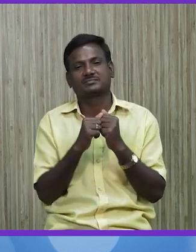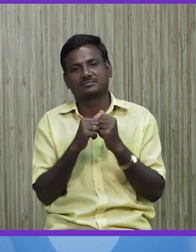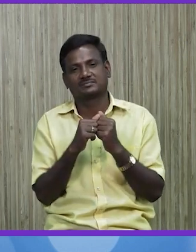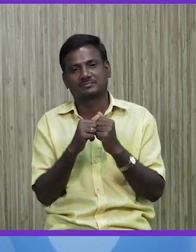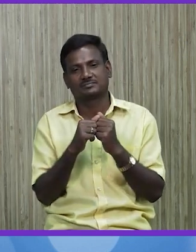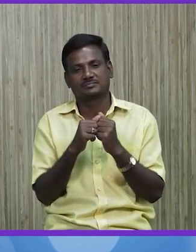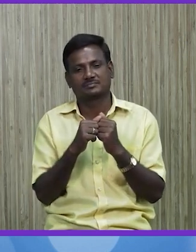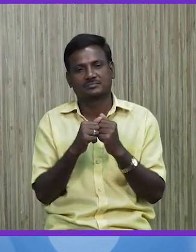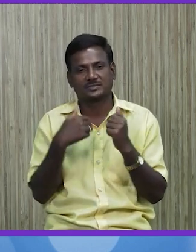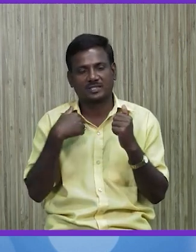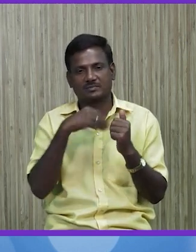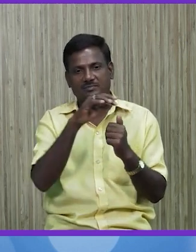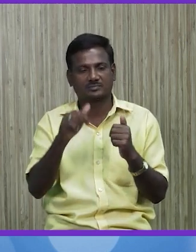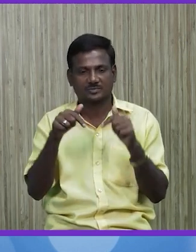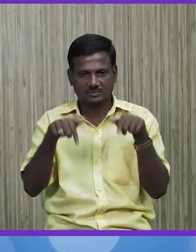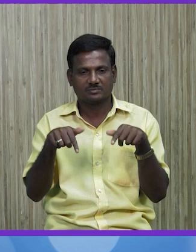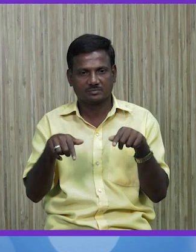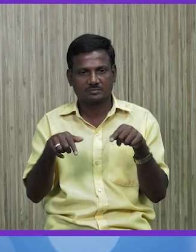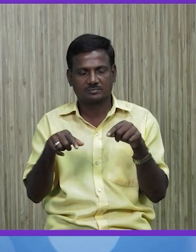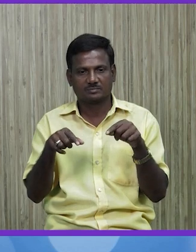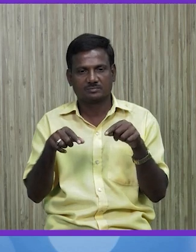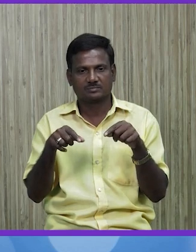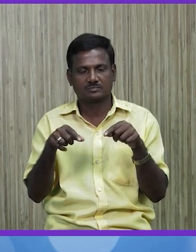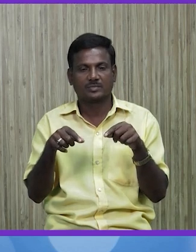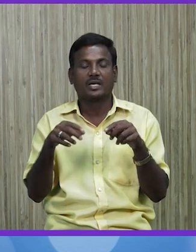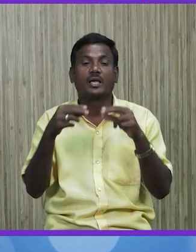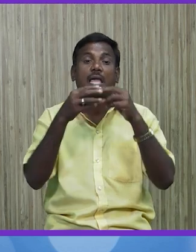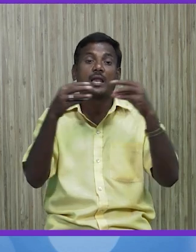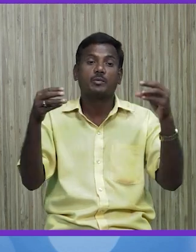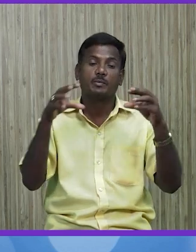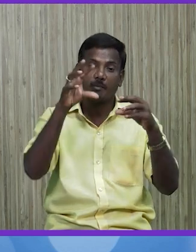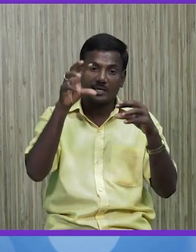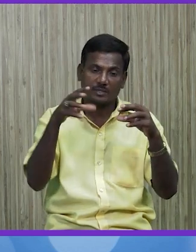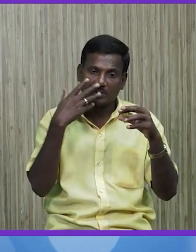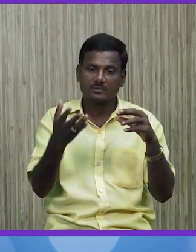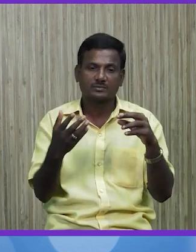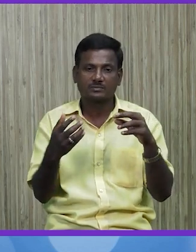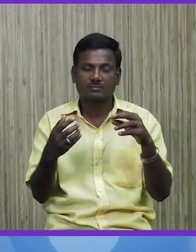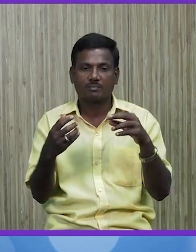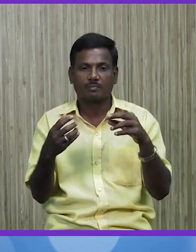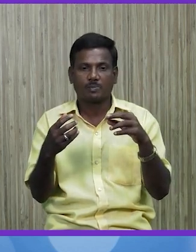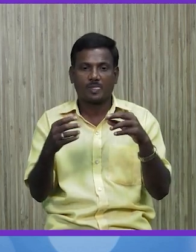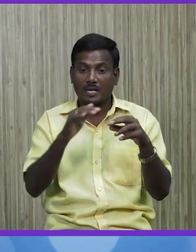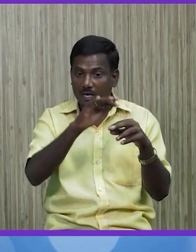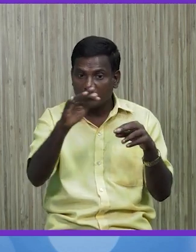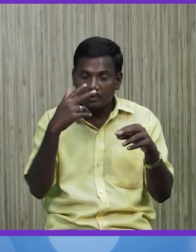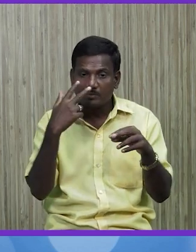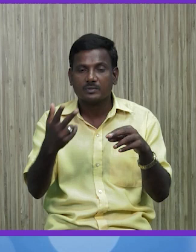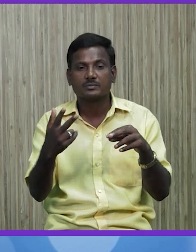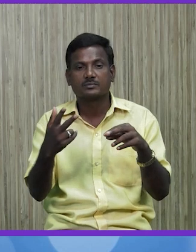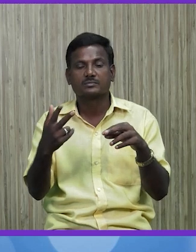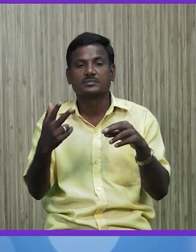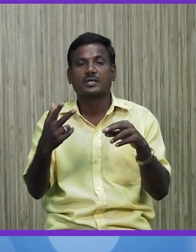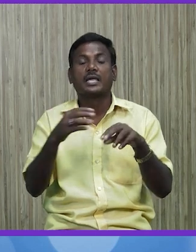நாம் எப்பொலுது எலுமும் மந்தலங்களைப்படியும் அதில் காணப்பட கூடிய